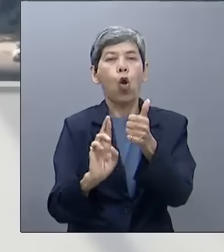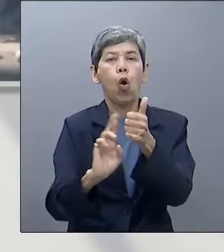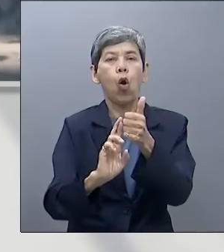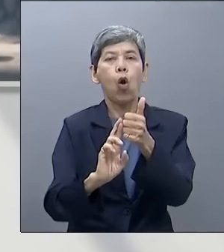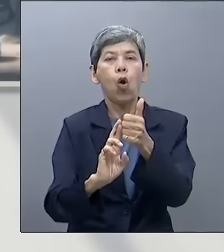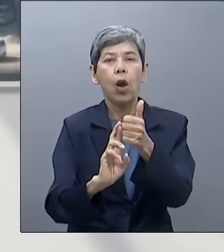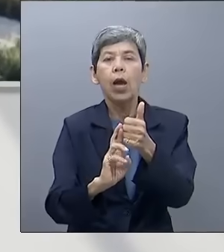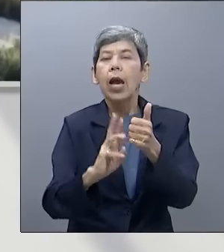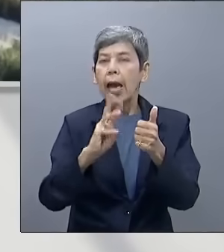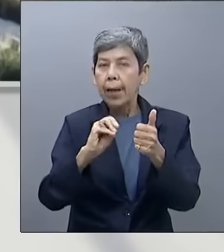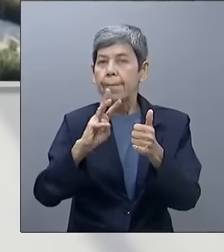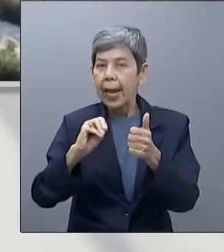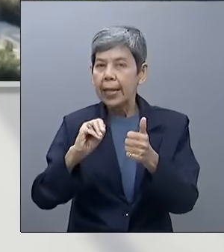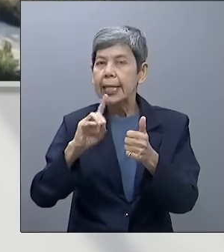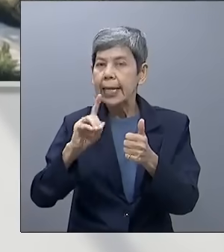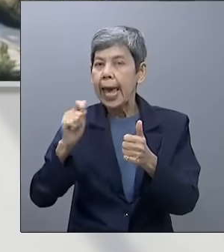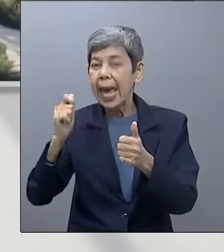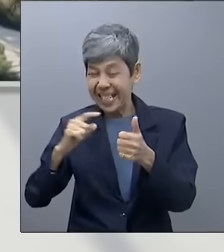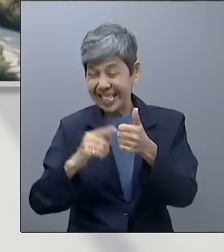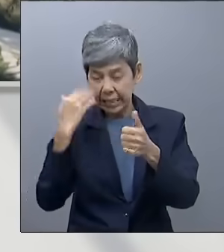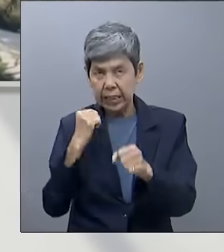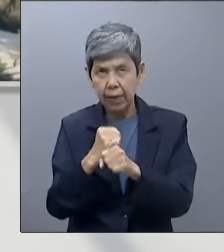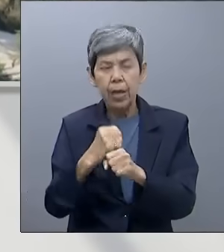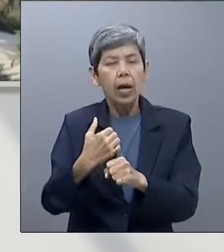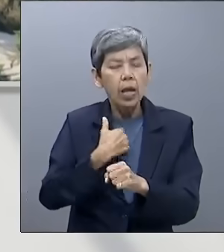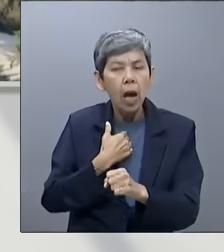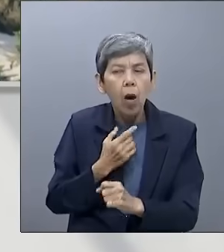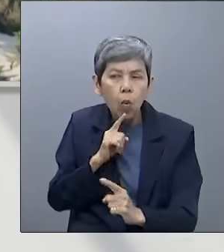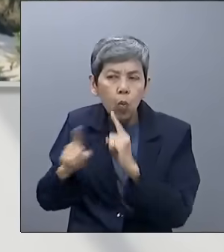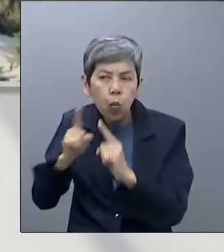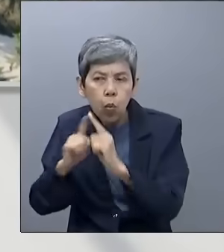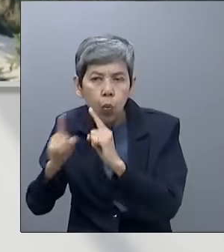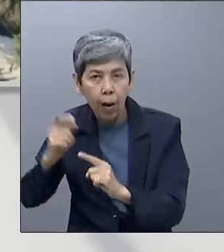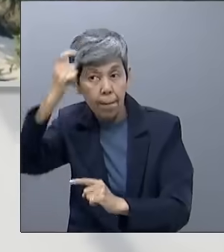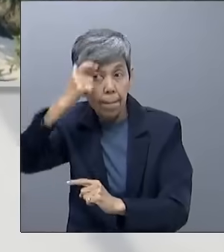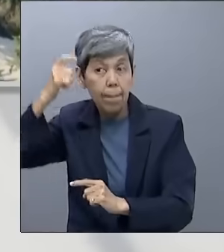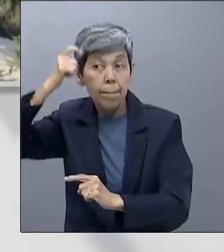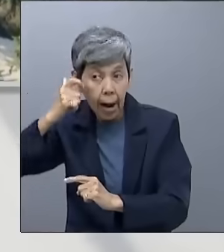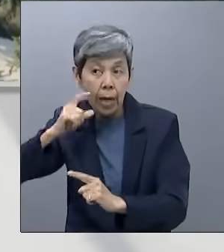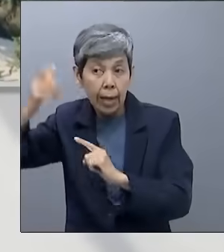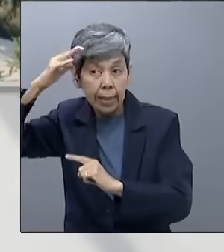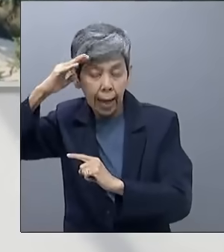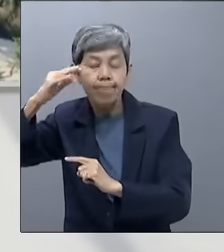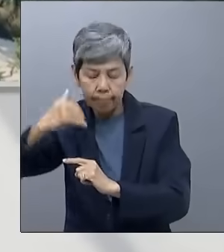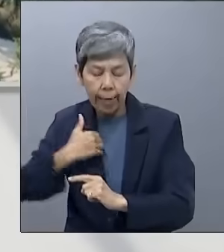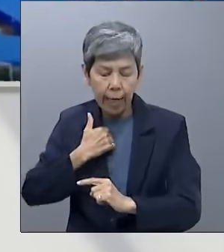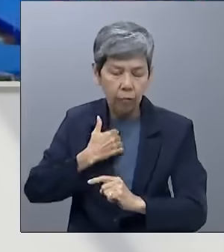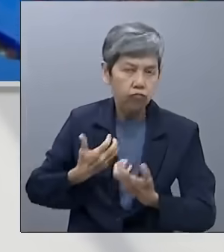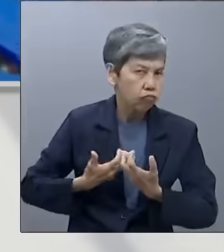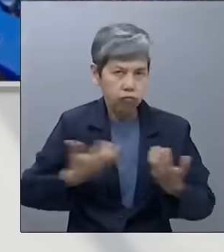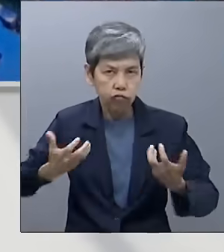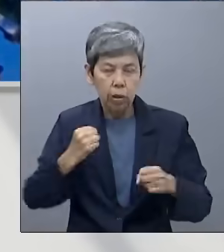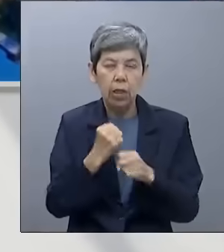mnd AAในขณะนั้นเนี่ยเขากลับไปรับข้อเสนอของกองทัพเมียนมาร์เข้ามาแล้วก็แยกตัวออกมาจาก